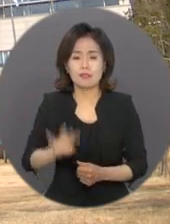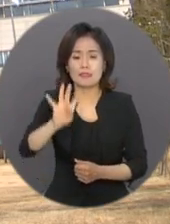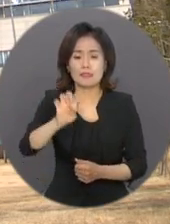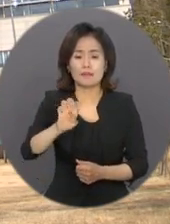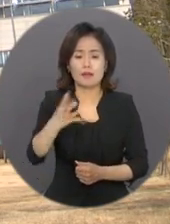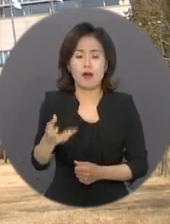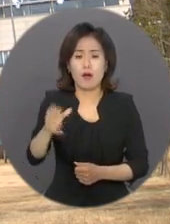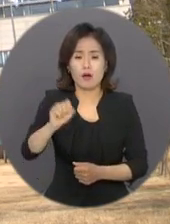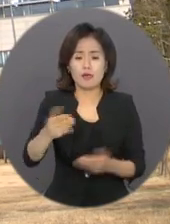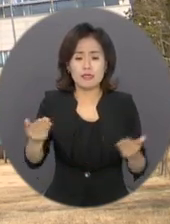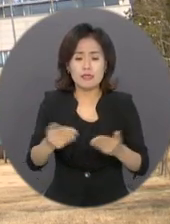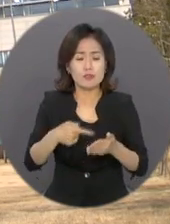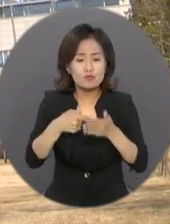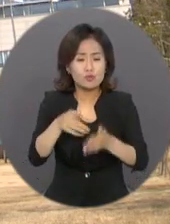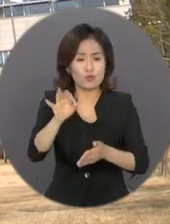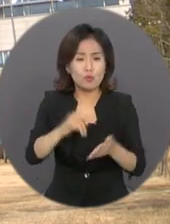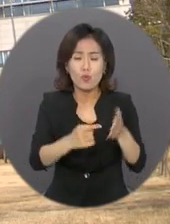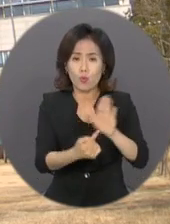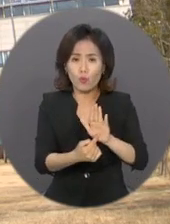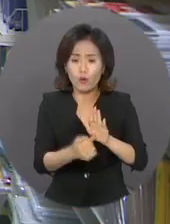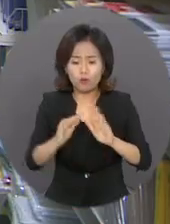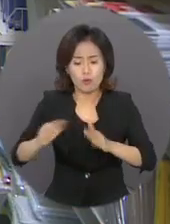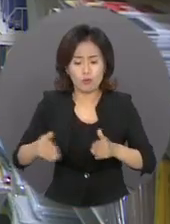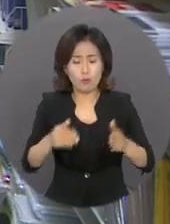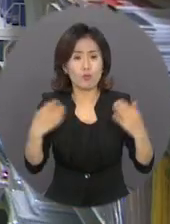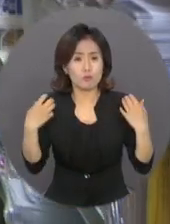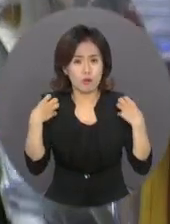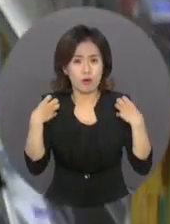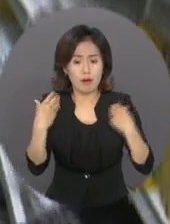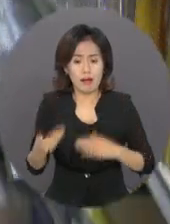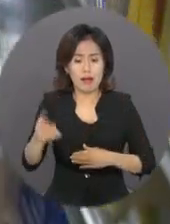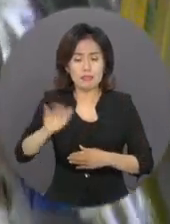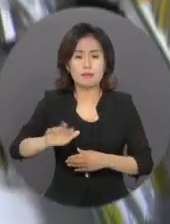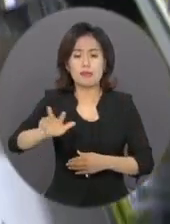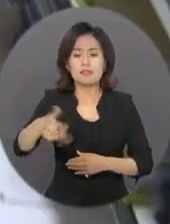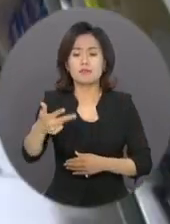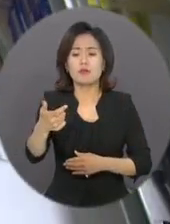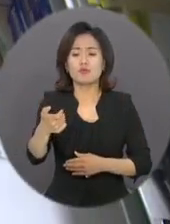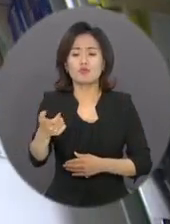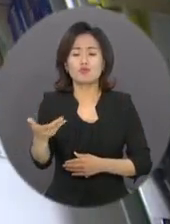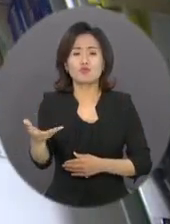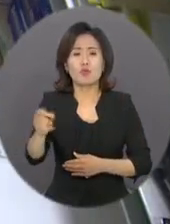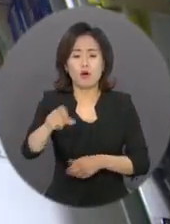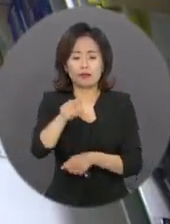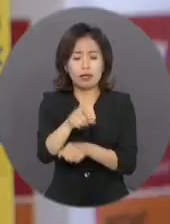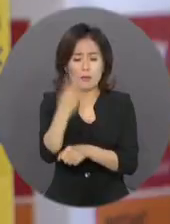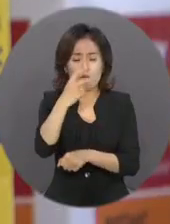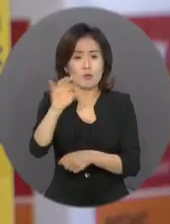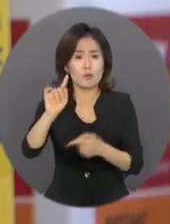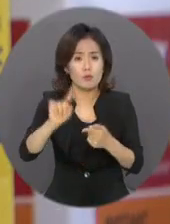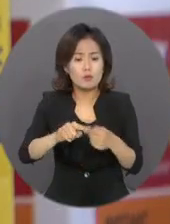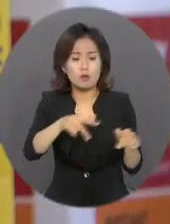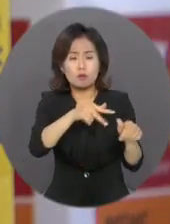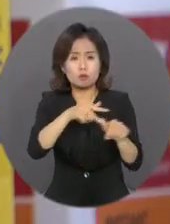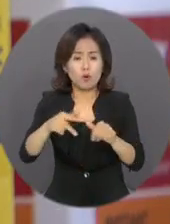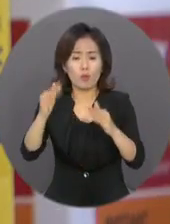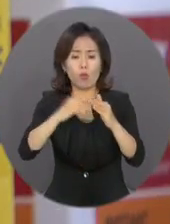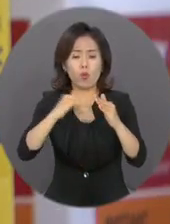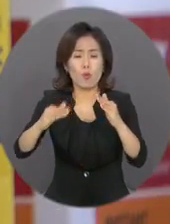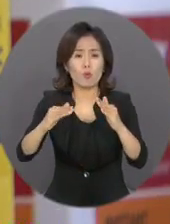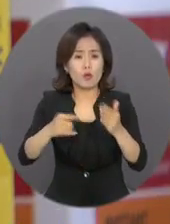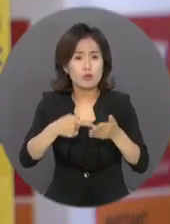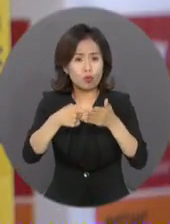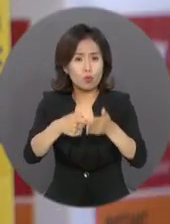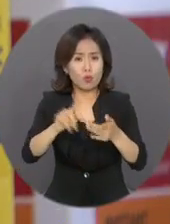44억원짜리의 업무추진비는 공개하고 있는 전남도청 하지만 769억원의 사무관리비는 정보공개 청구 절차